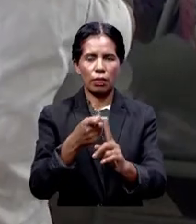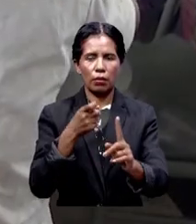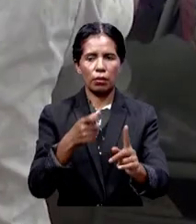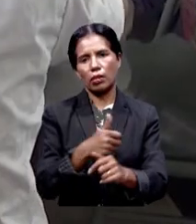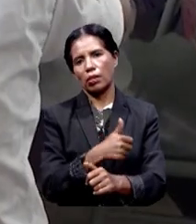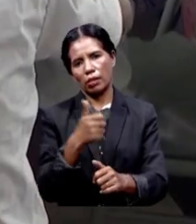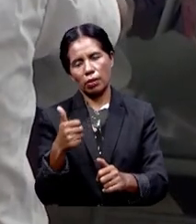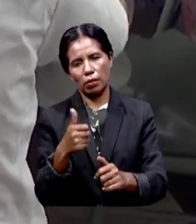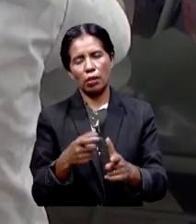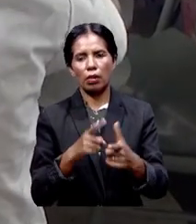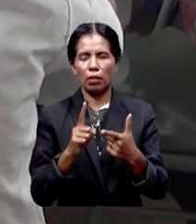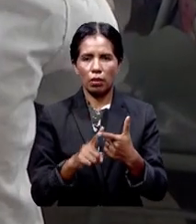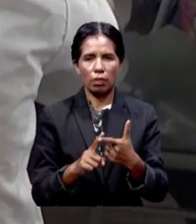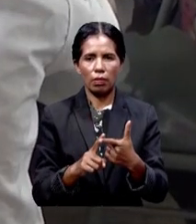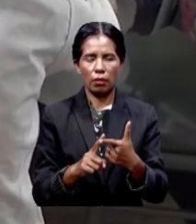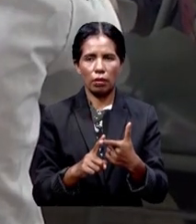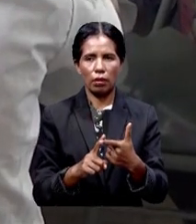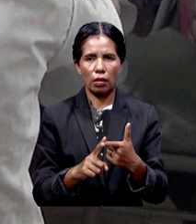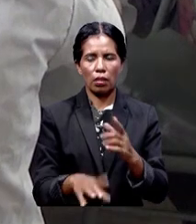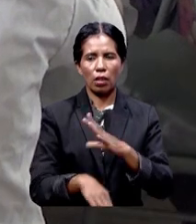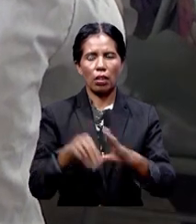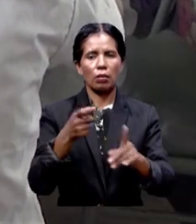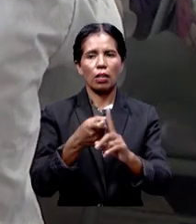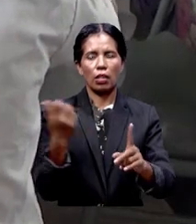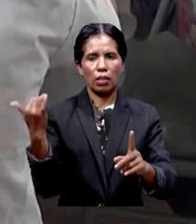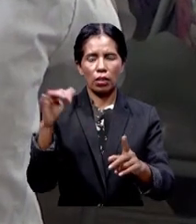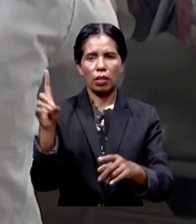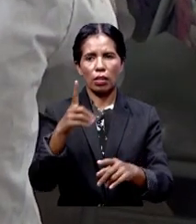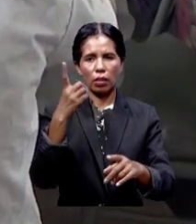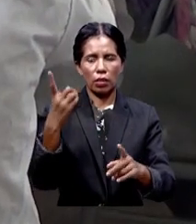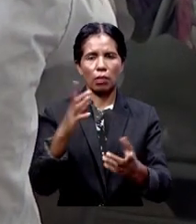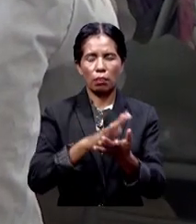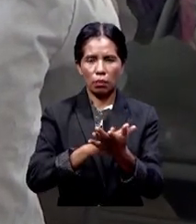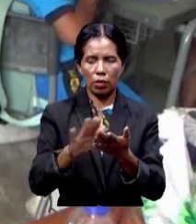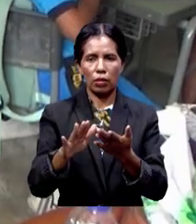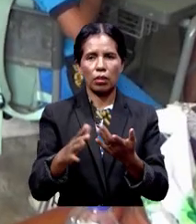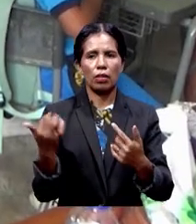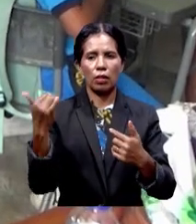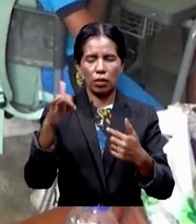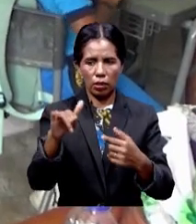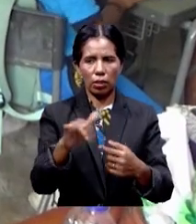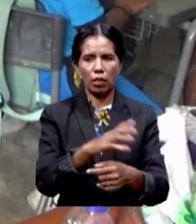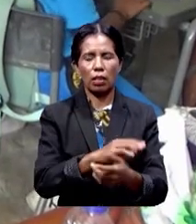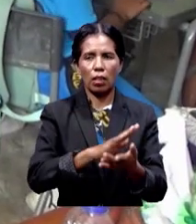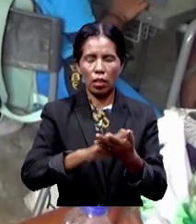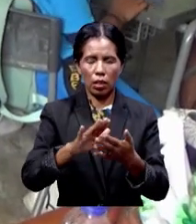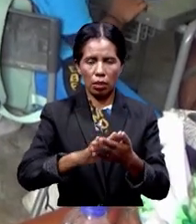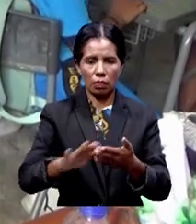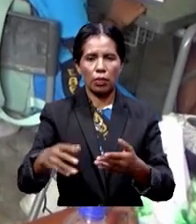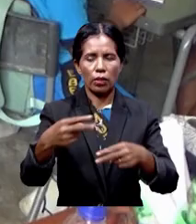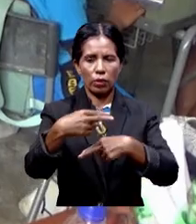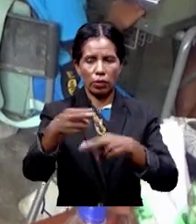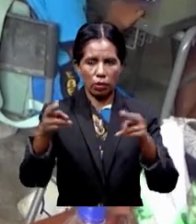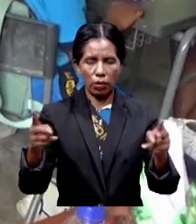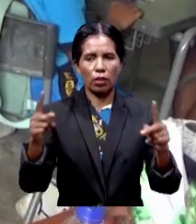liur depois antes saimos anesan tama la desa mai pramos antes saimos amos salalar to